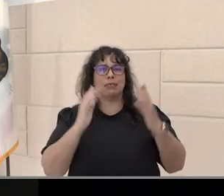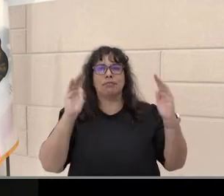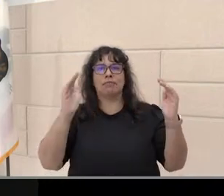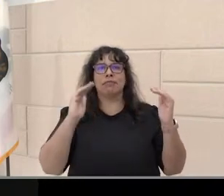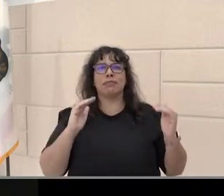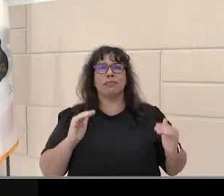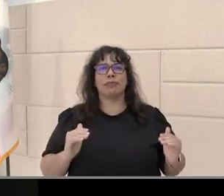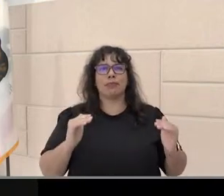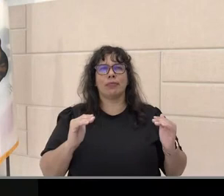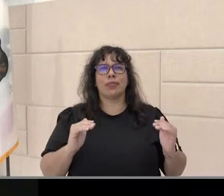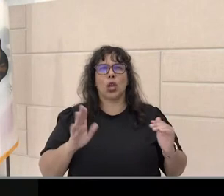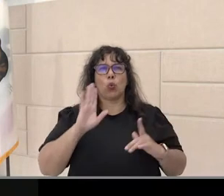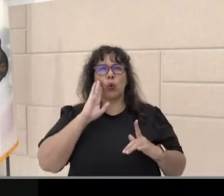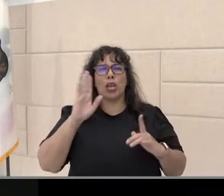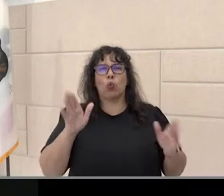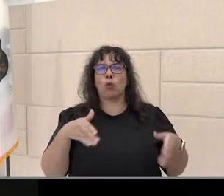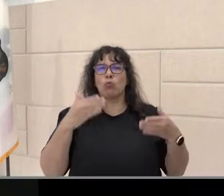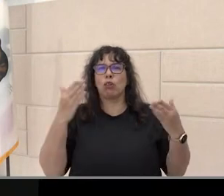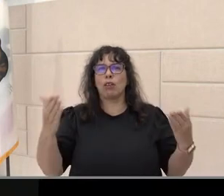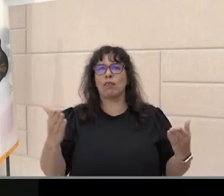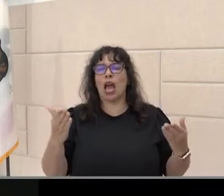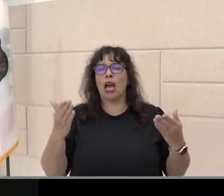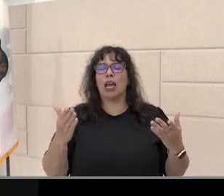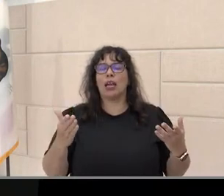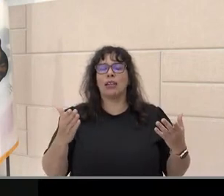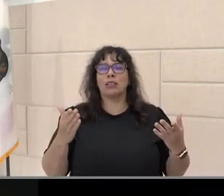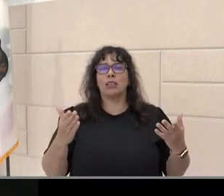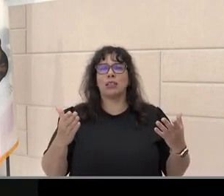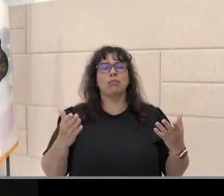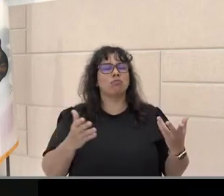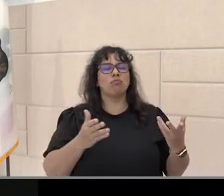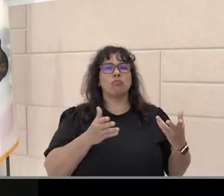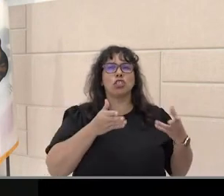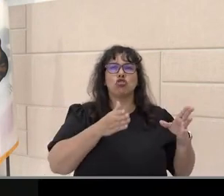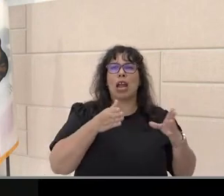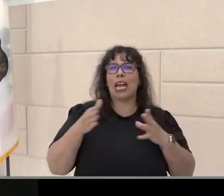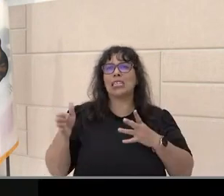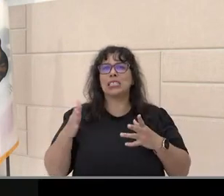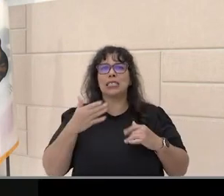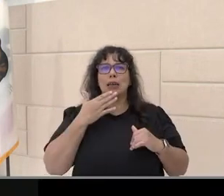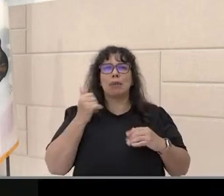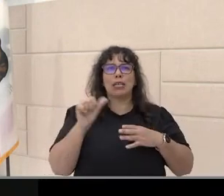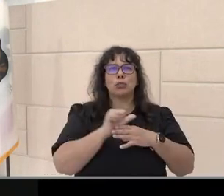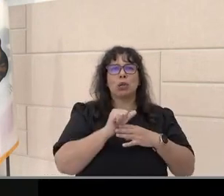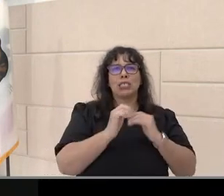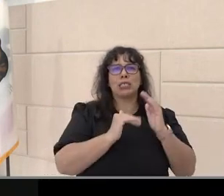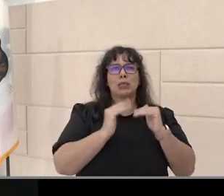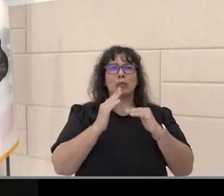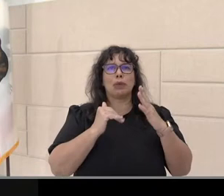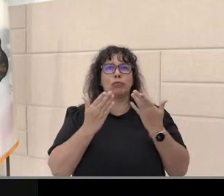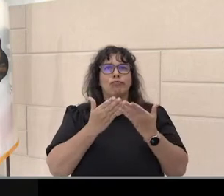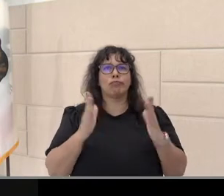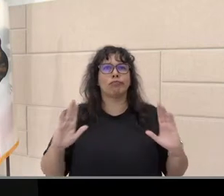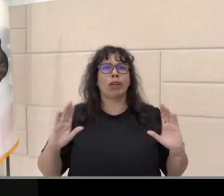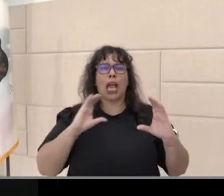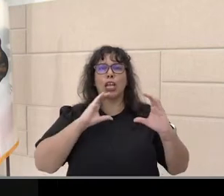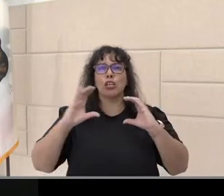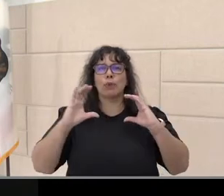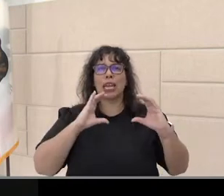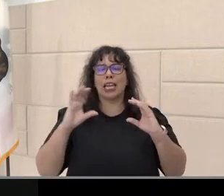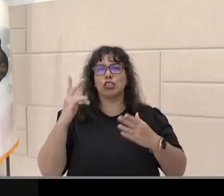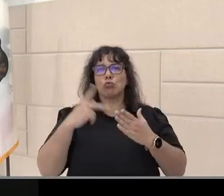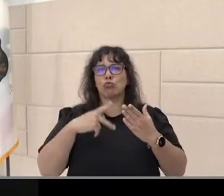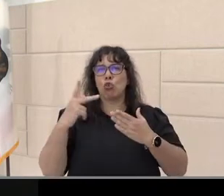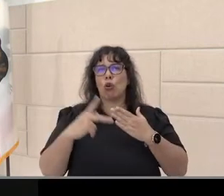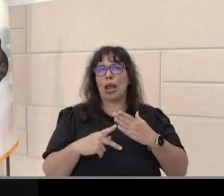ង់ផ្ដល់ជាសំណងពោតទៅយុទ្ធវិធីដើម្បីធ្វើយ៉ាងណាដើម្បីឲ្យមានការធ្វើទំនាក់ទំនង